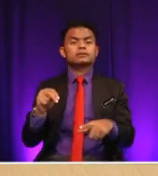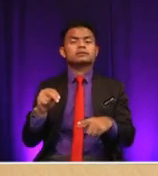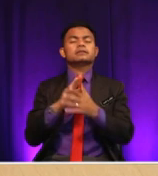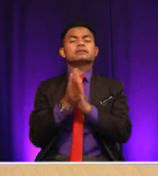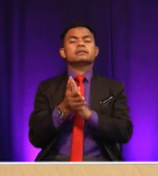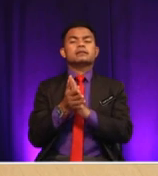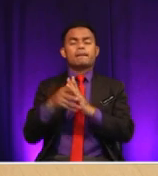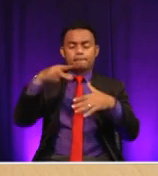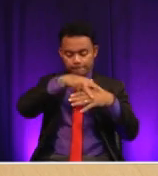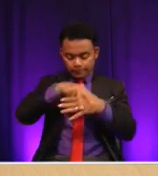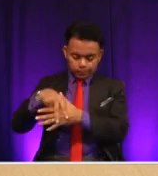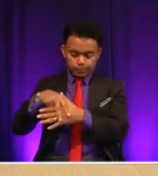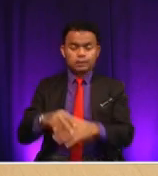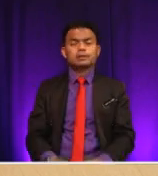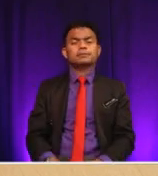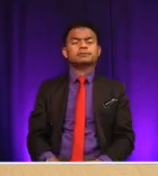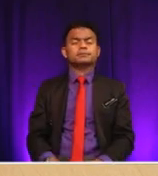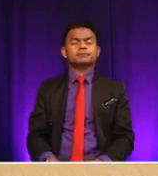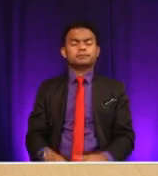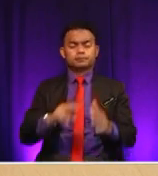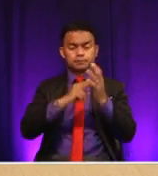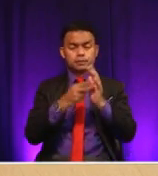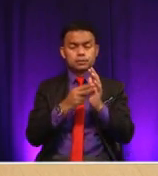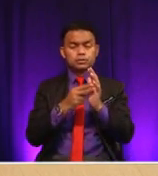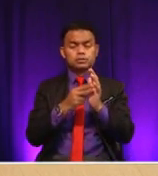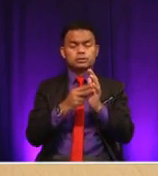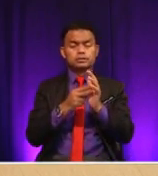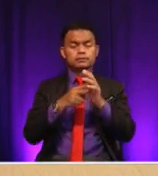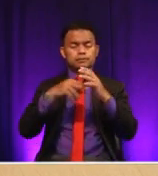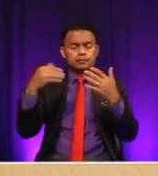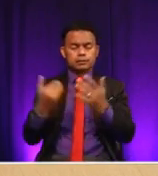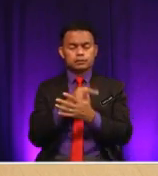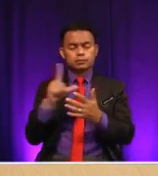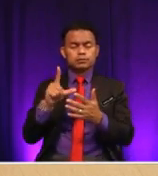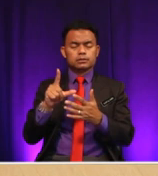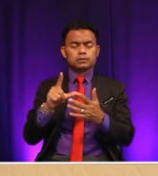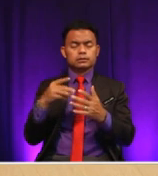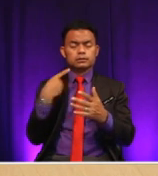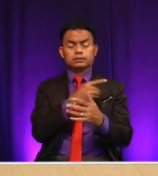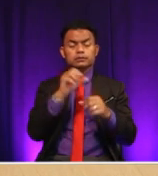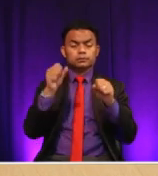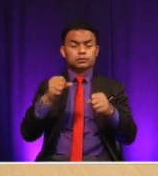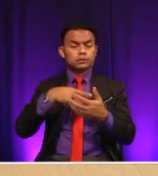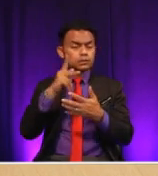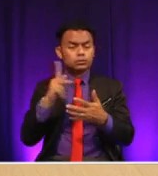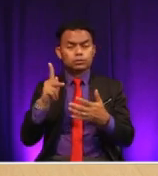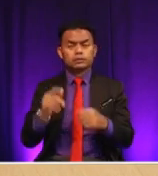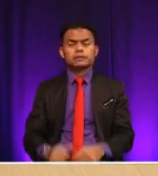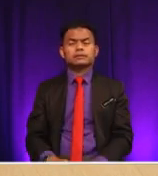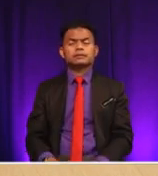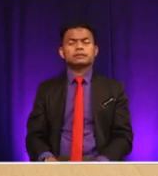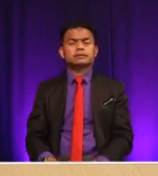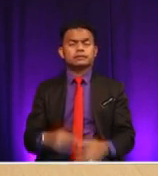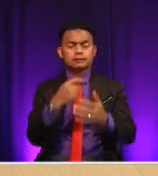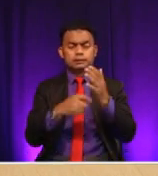maksudnya barulah kita boleh Keluarkan satu kritikan Sanjungan terhadap nilai apel kah